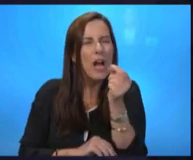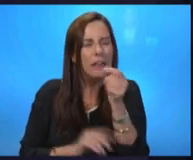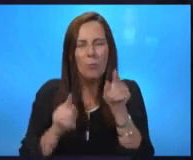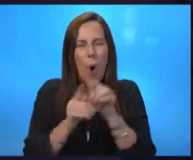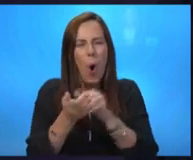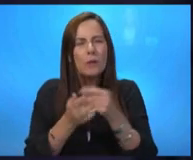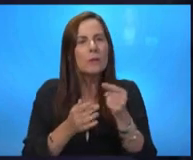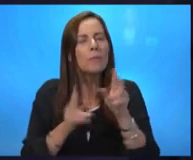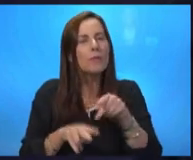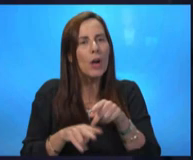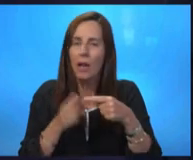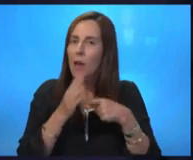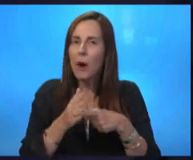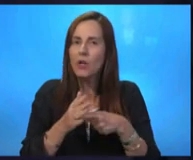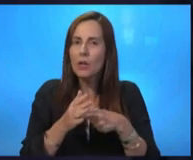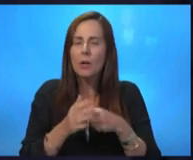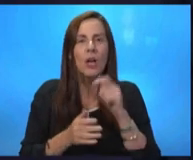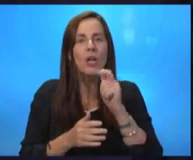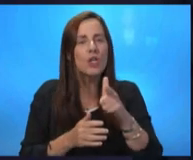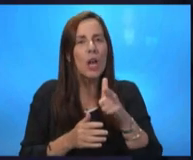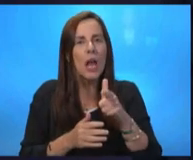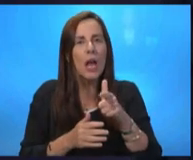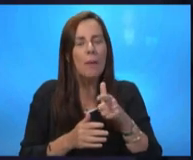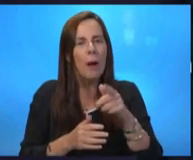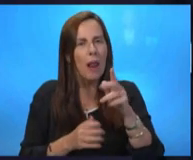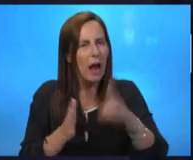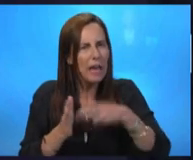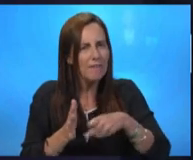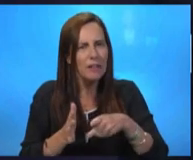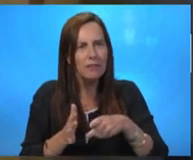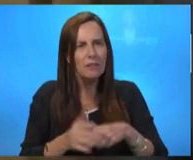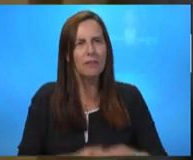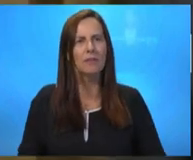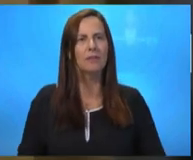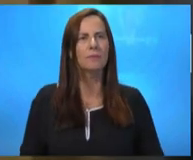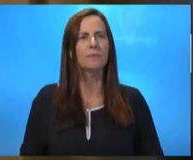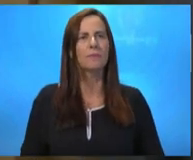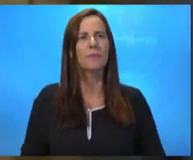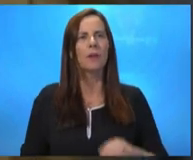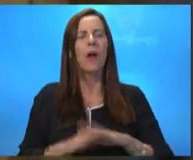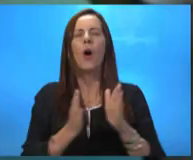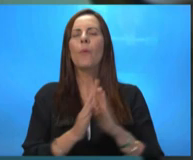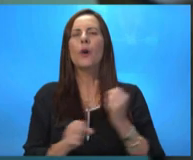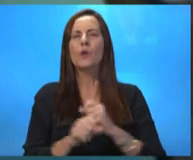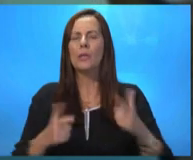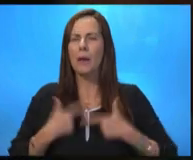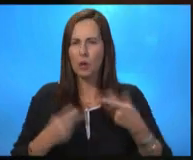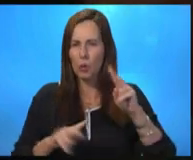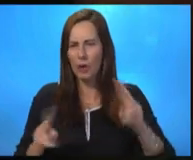שמאפשר להם, למשל, לשלם על כרטיס נסיעה ברכבת. Everything that makes our lives easier, I